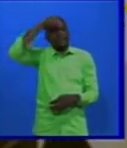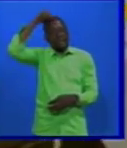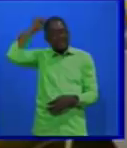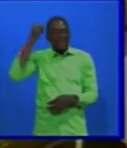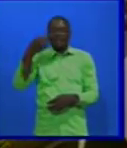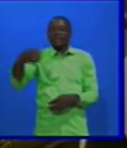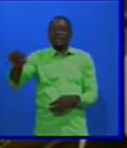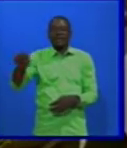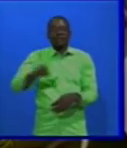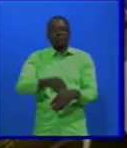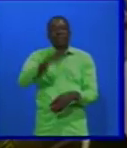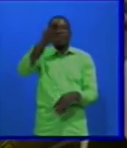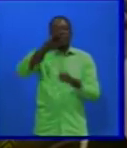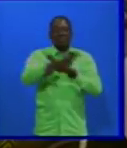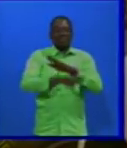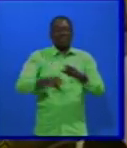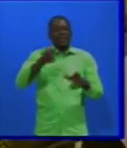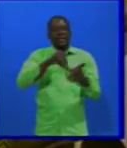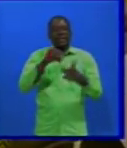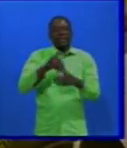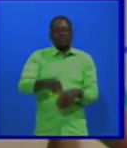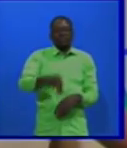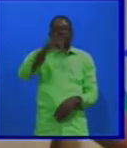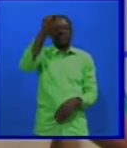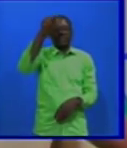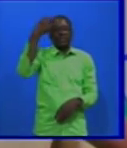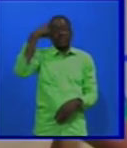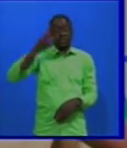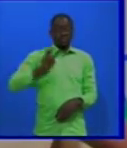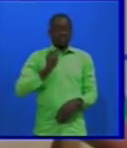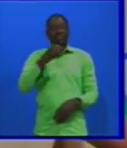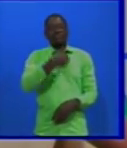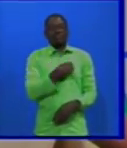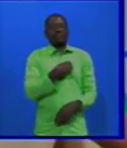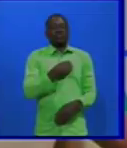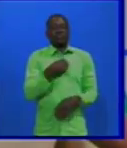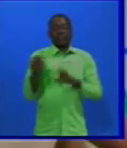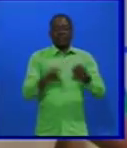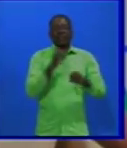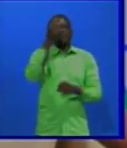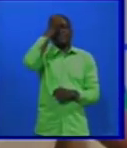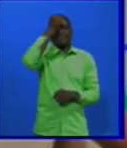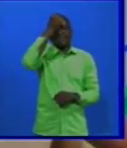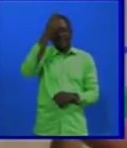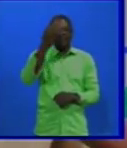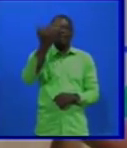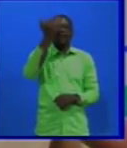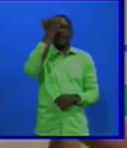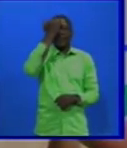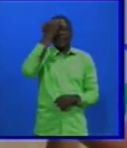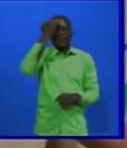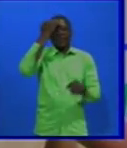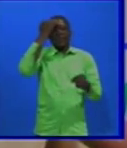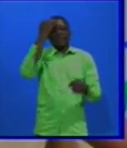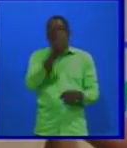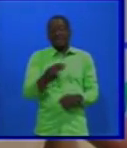les Hauts-Bassins et le Nord. C'est également l'occasion pour nous de faire comprendre, de faire connaître les stratégies, les